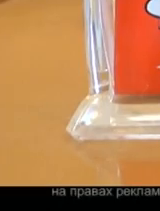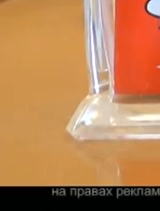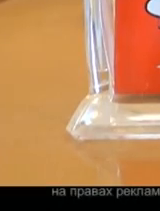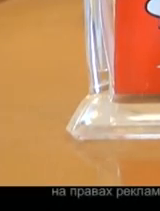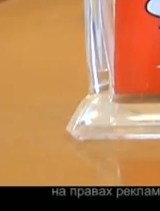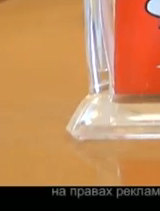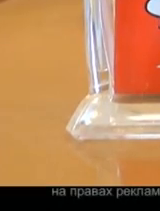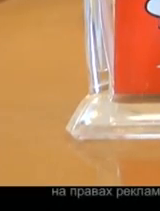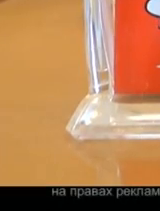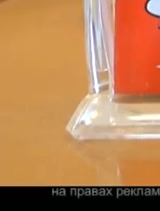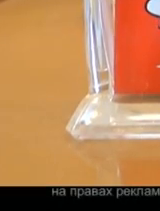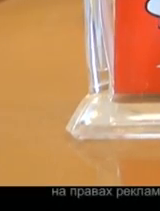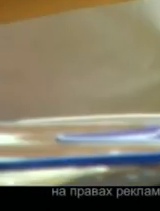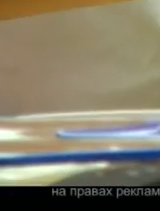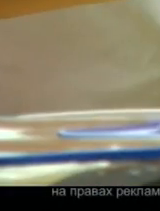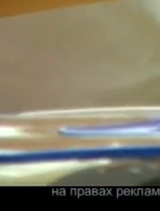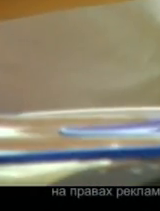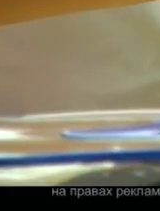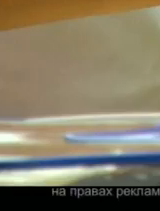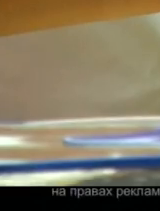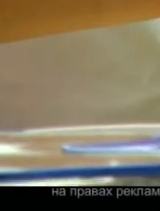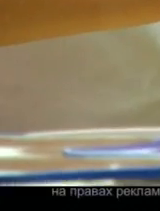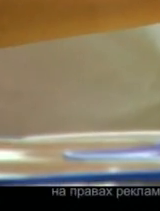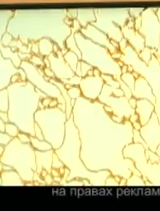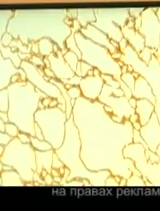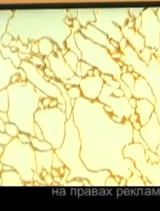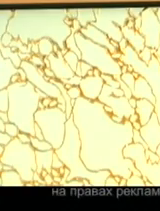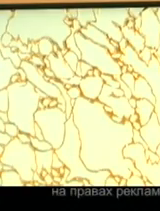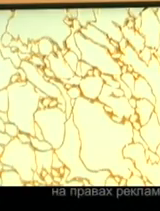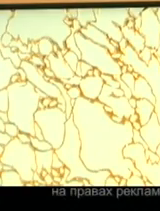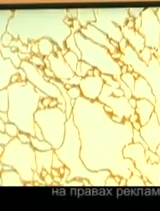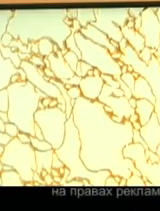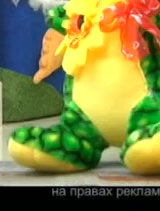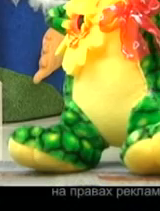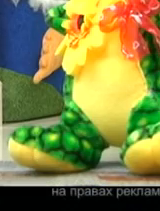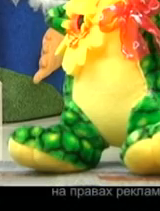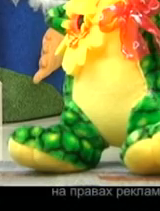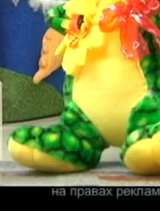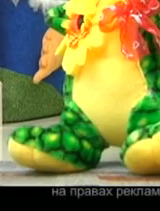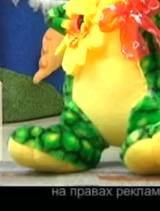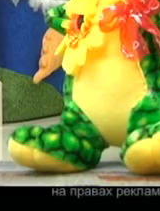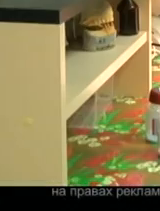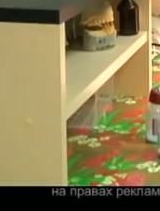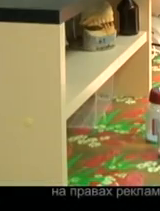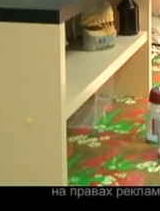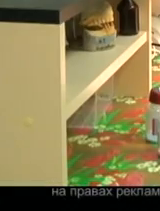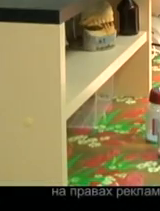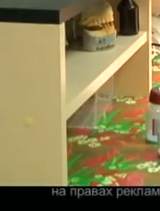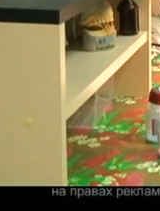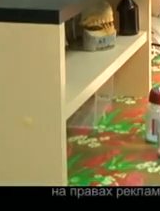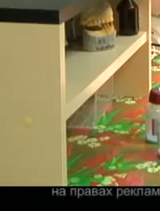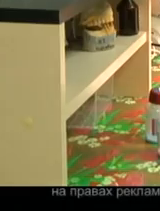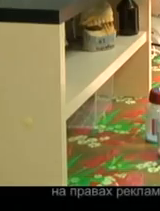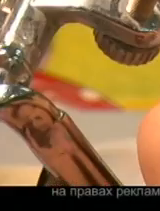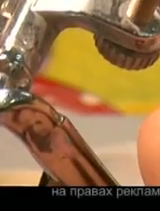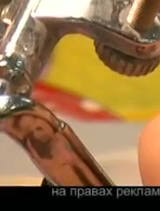Послуги «Добрій лікар» надає як для дорослих, так і дітей. Але останнім особлива увага. Дитяча хірургія, пластинки, брекети – тут надають